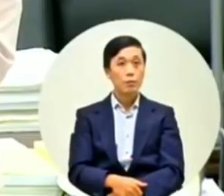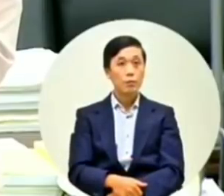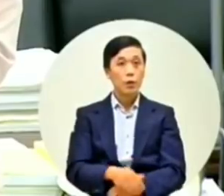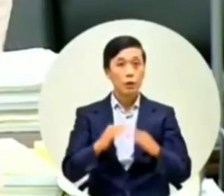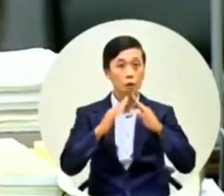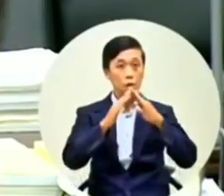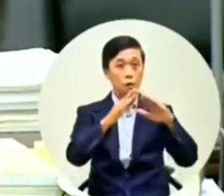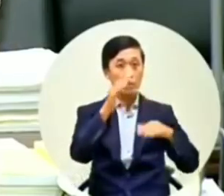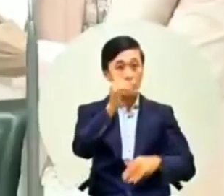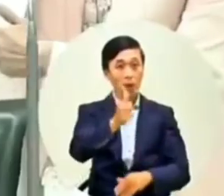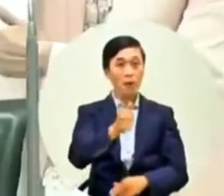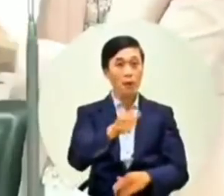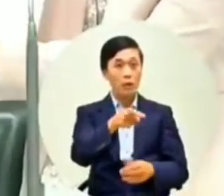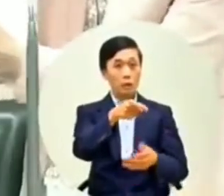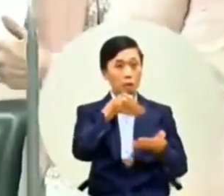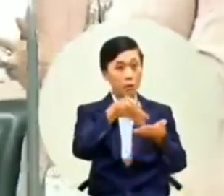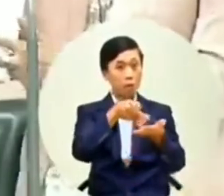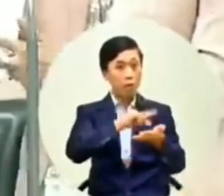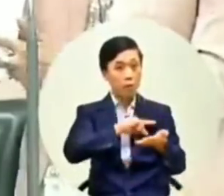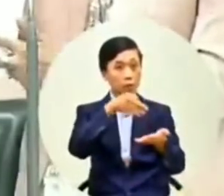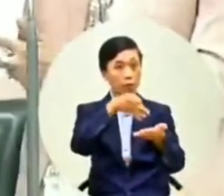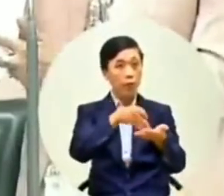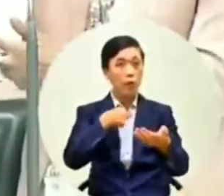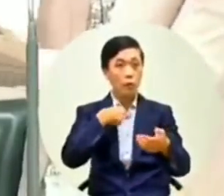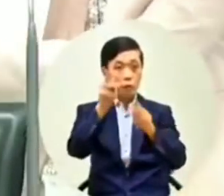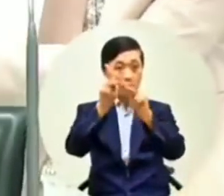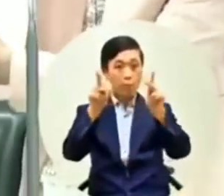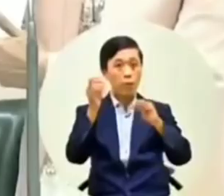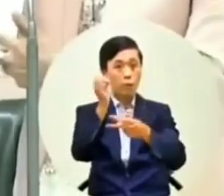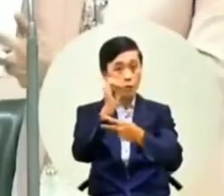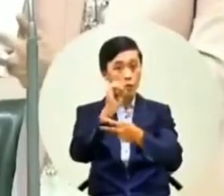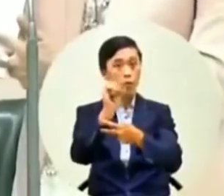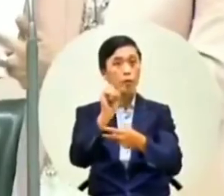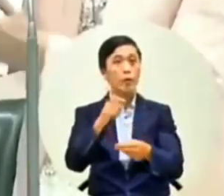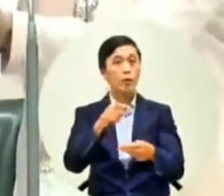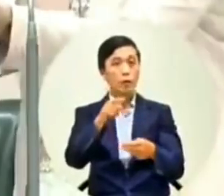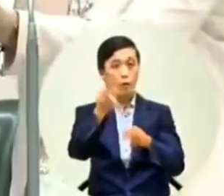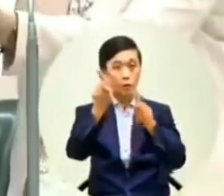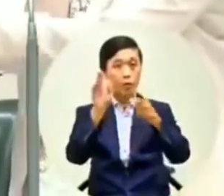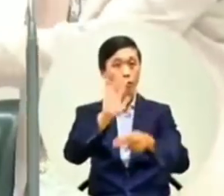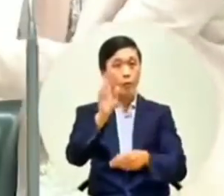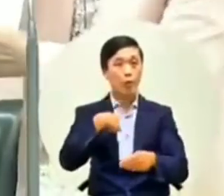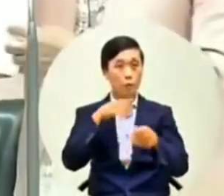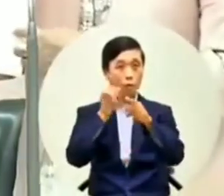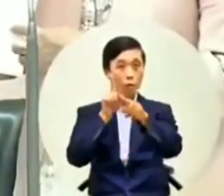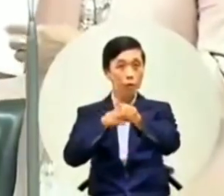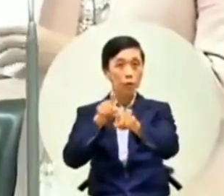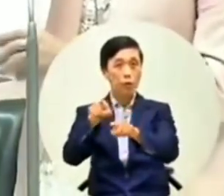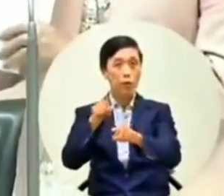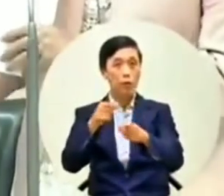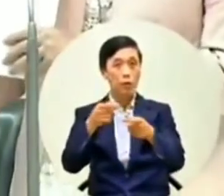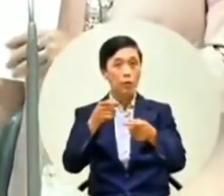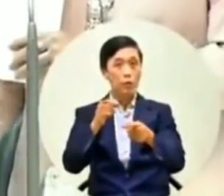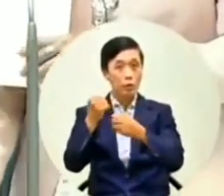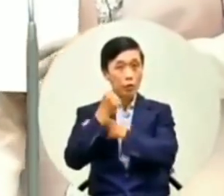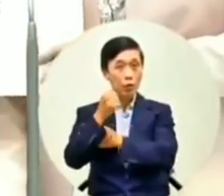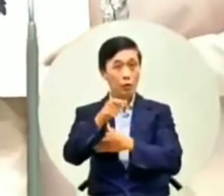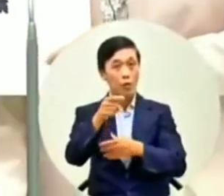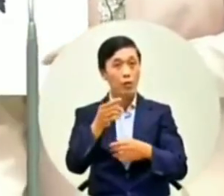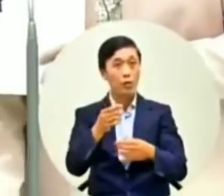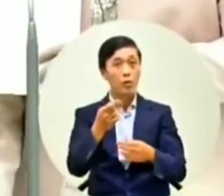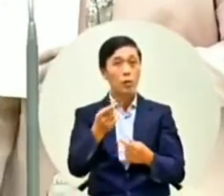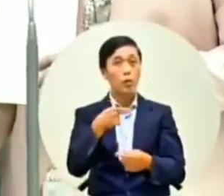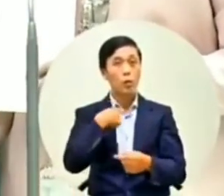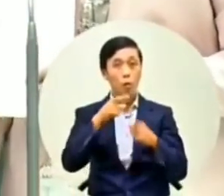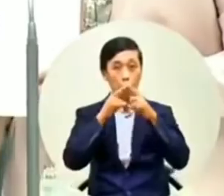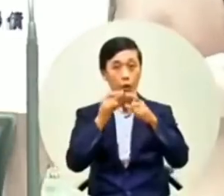市长签个名，我们不举债，我们朝这个方向来努力。就像你讲，全力可以吗？ 可以回答吗？